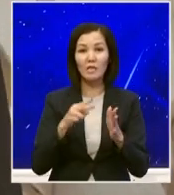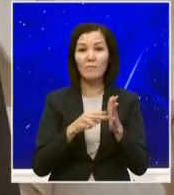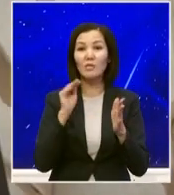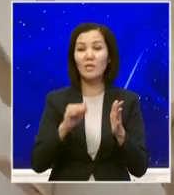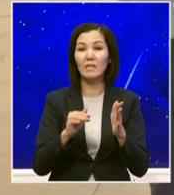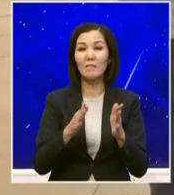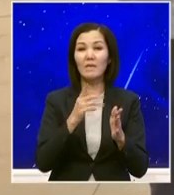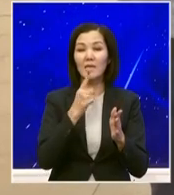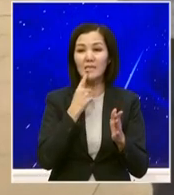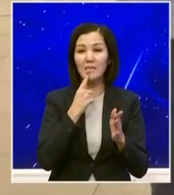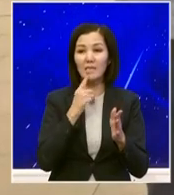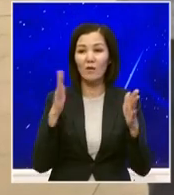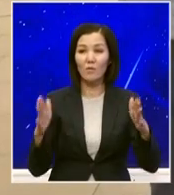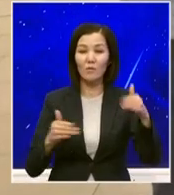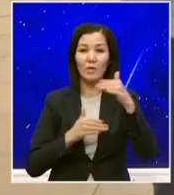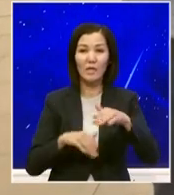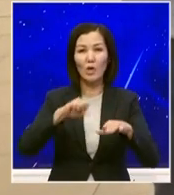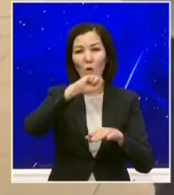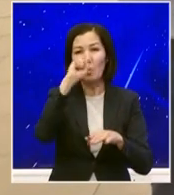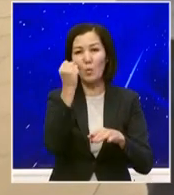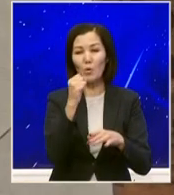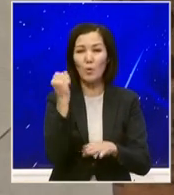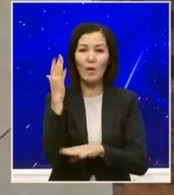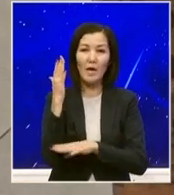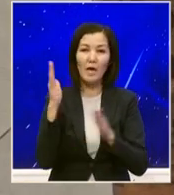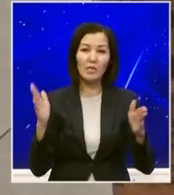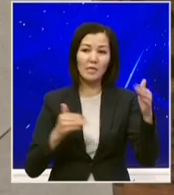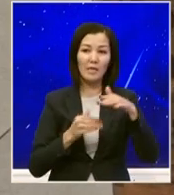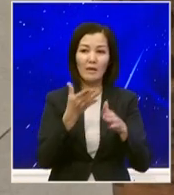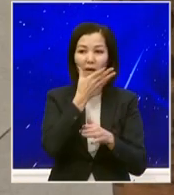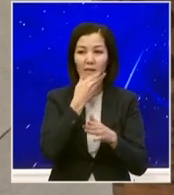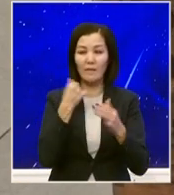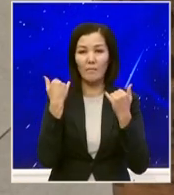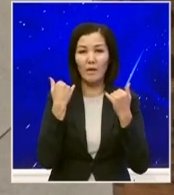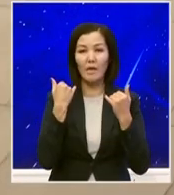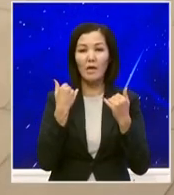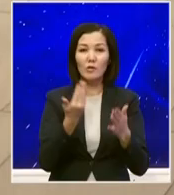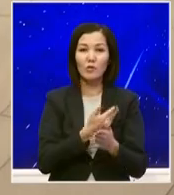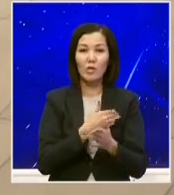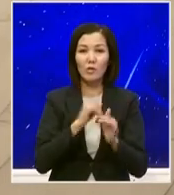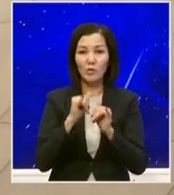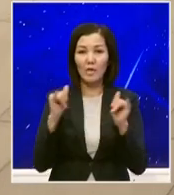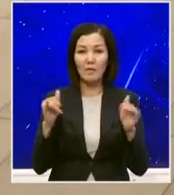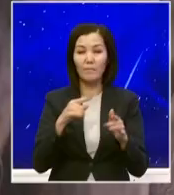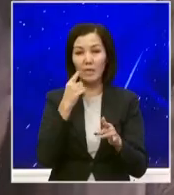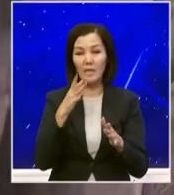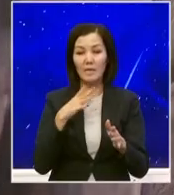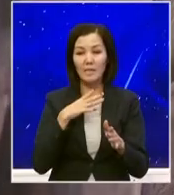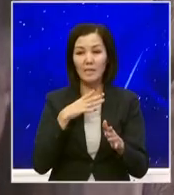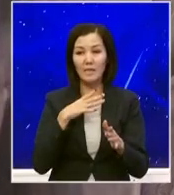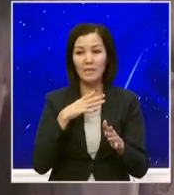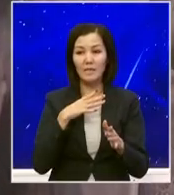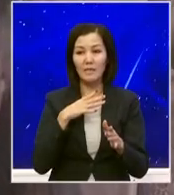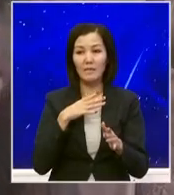қыз жасауы үшін дайындалған оюлы ағаш сандықтың да көркі көз тартады. Сұраныс күн санап артып келеді дейді бармағы